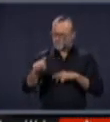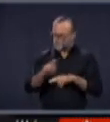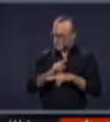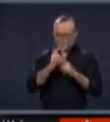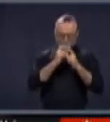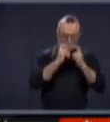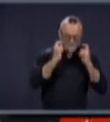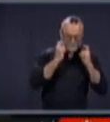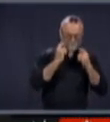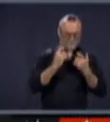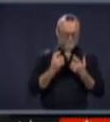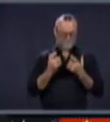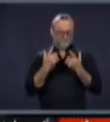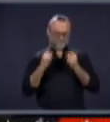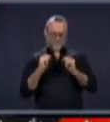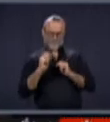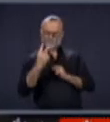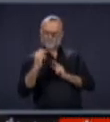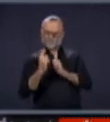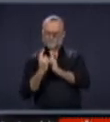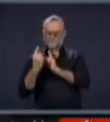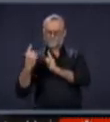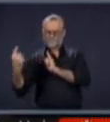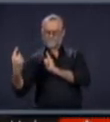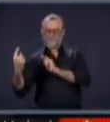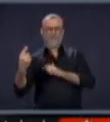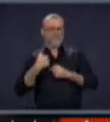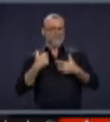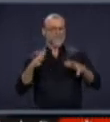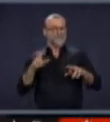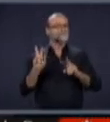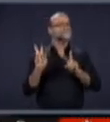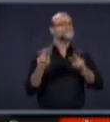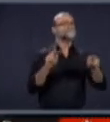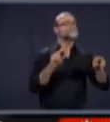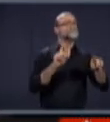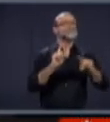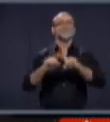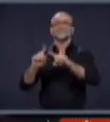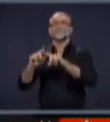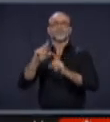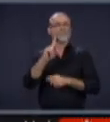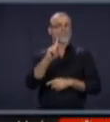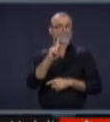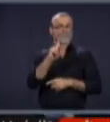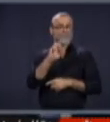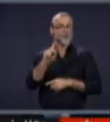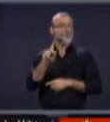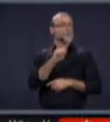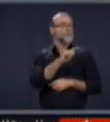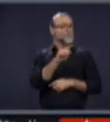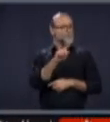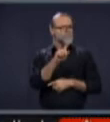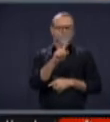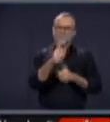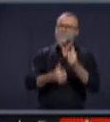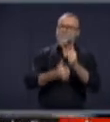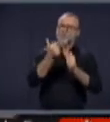Respecter les 2 mètres. Parfois, j'ai vu dans différents parcs hier à Montréal, la plupart des